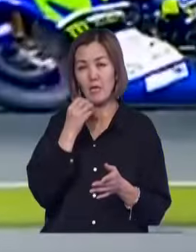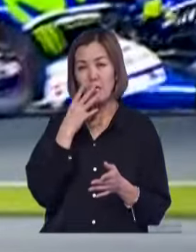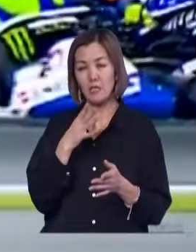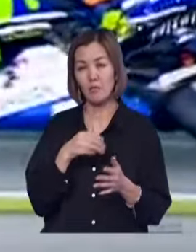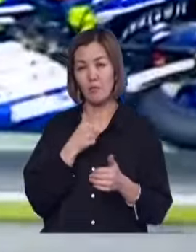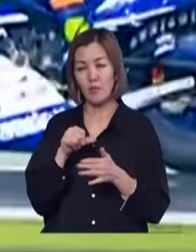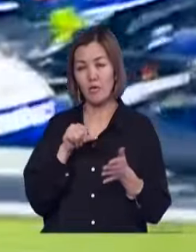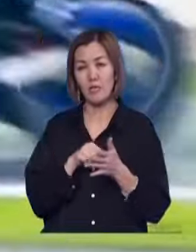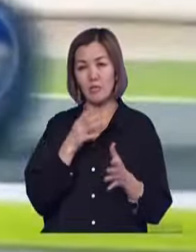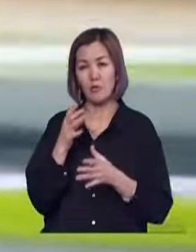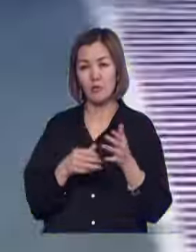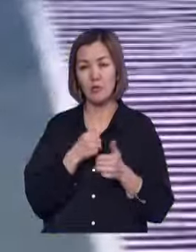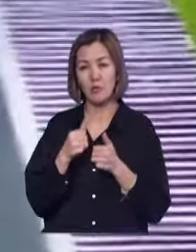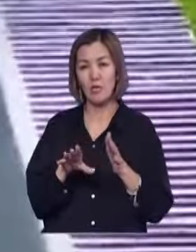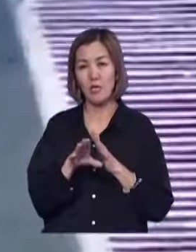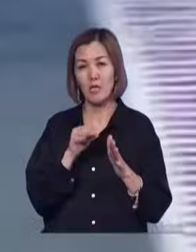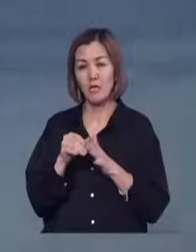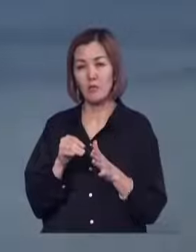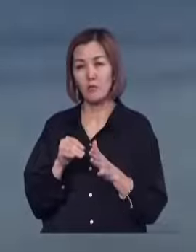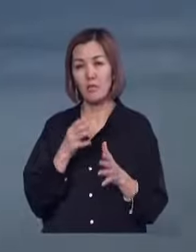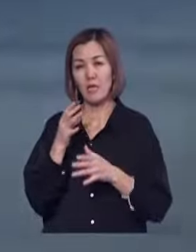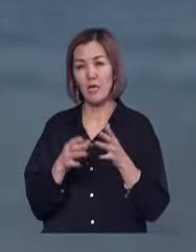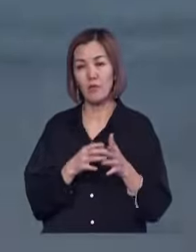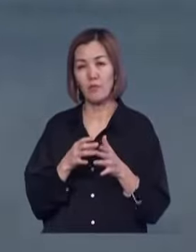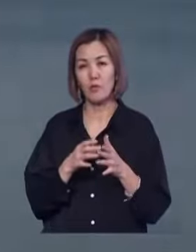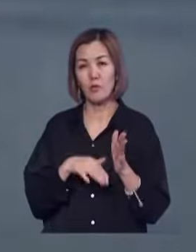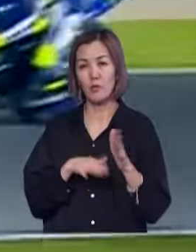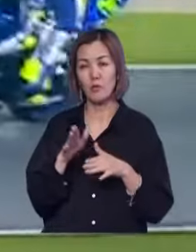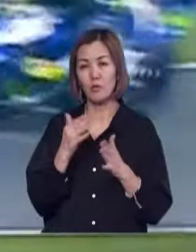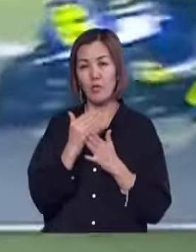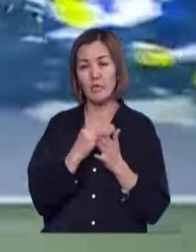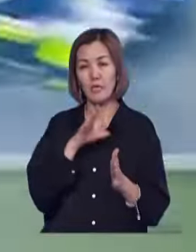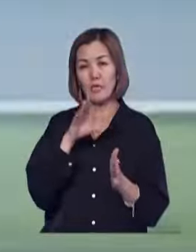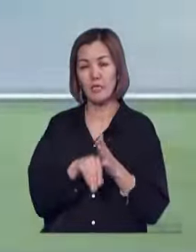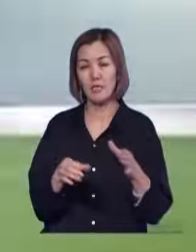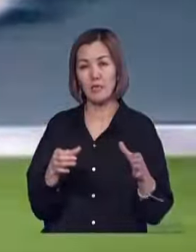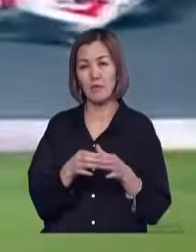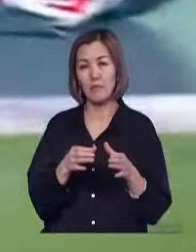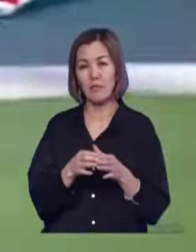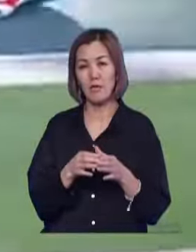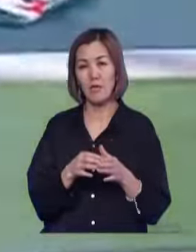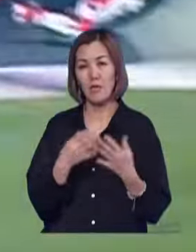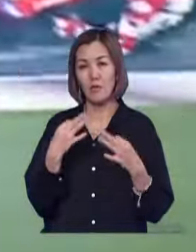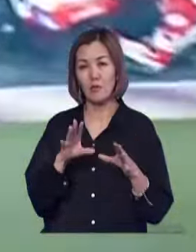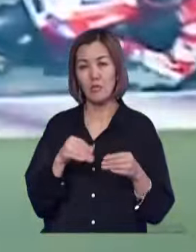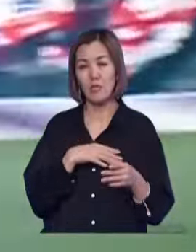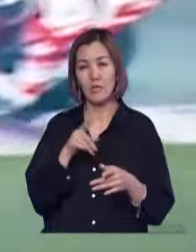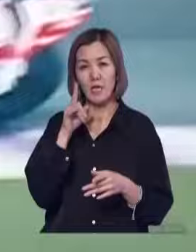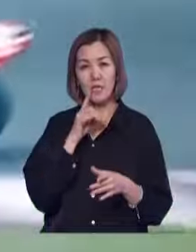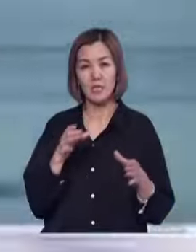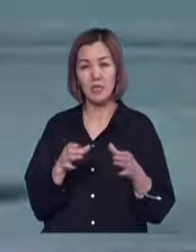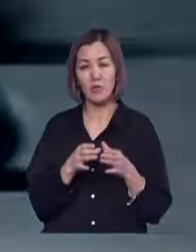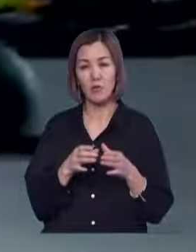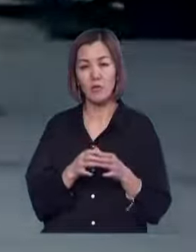трассаларында өтеді. Дүниежүзілік додаға іріктеуден іркілмей өтіп, әлемдік рейтингте үздіктер қатарынан көрінген командалар ғана жолдама алады. Қазақстандық клуб